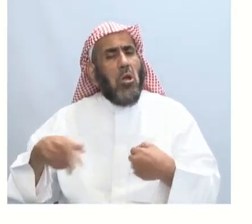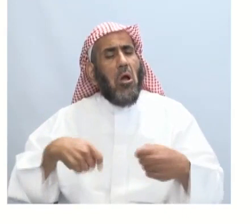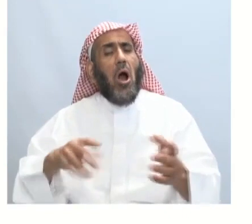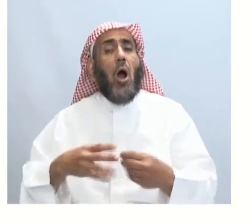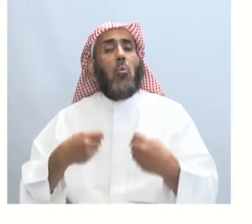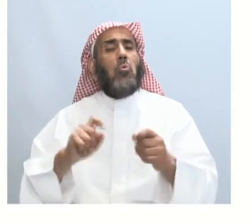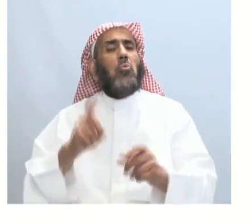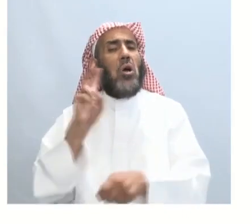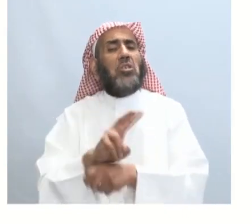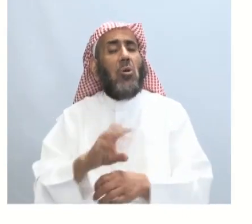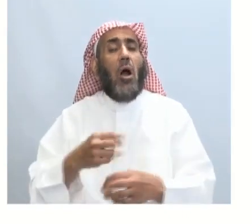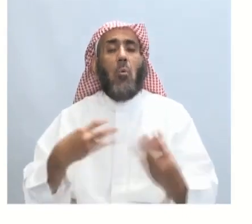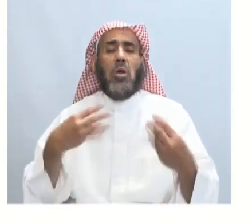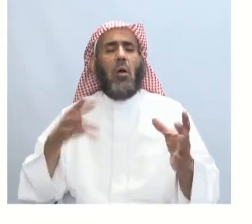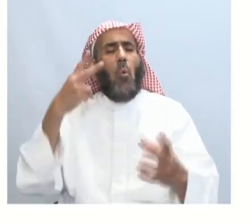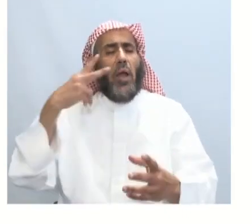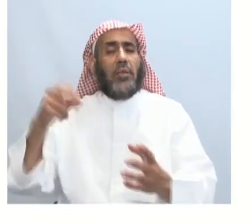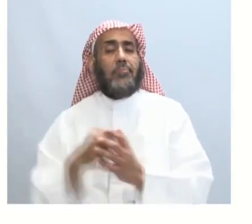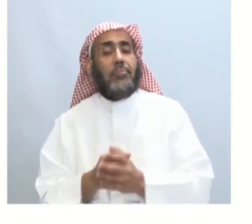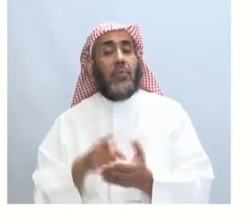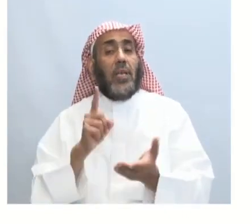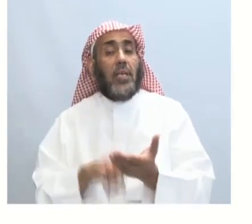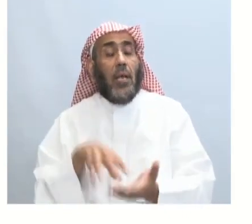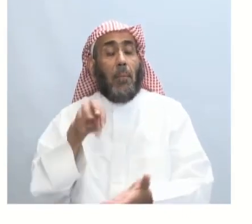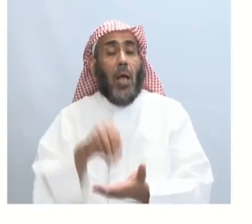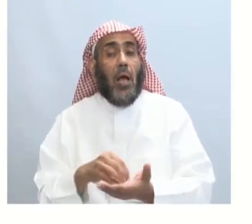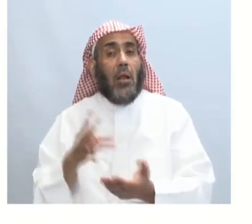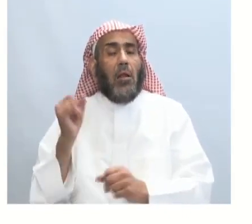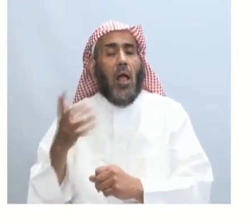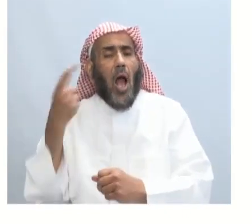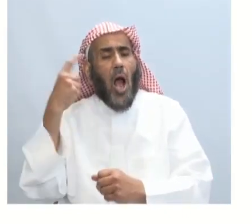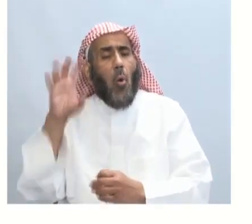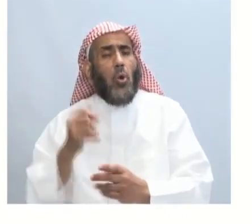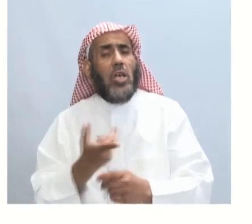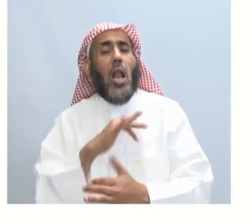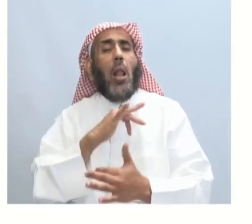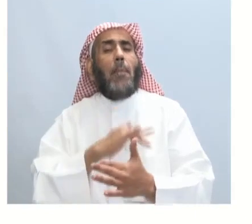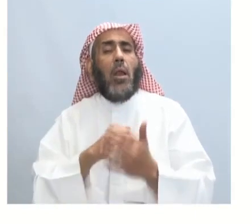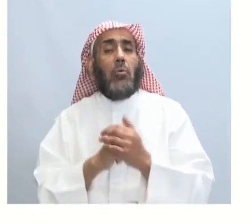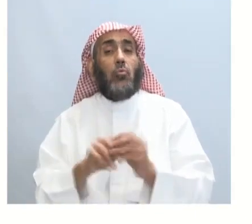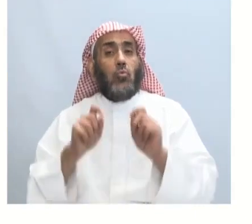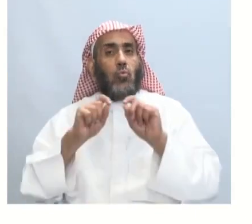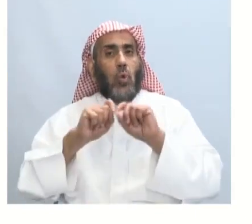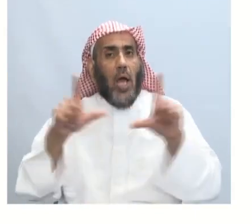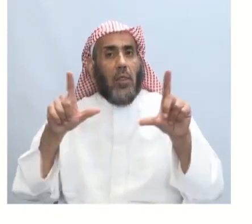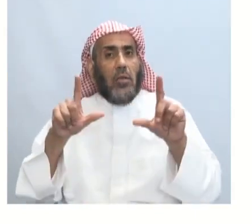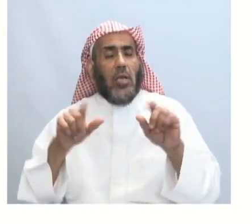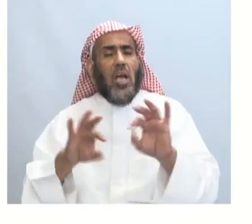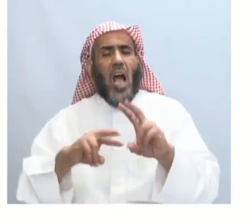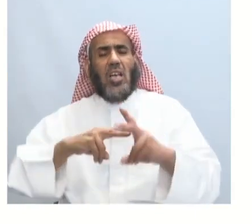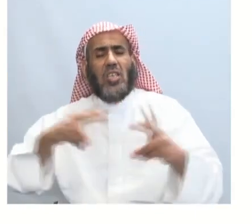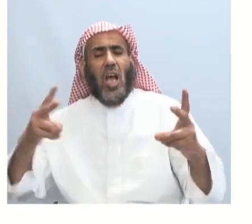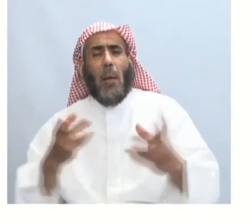يهديه او غير ذلك فان محل الحق الفكري هو الشيء المعنوي نلاحظ انه هو اشياء